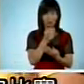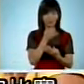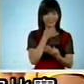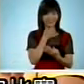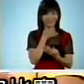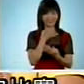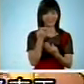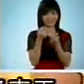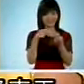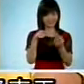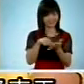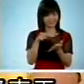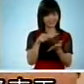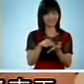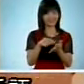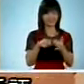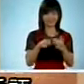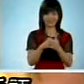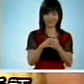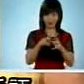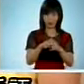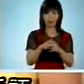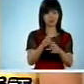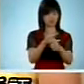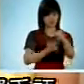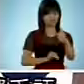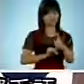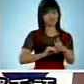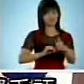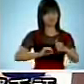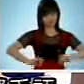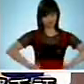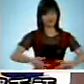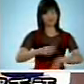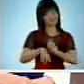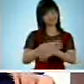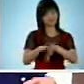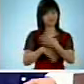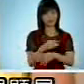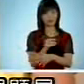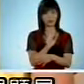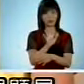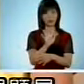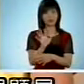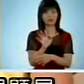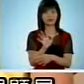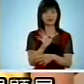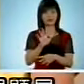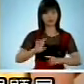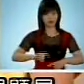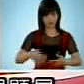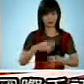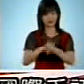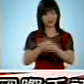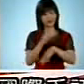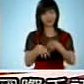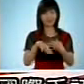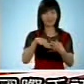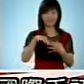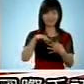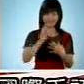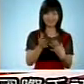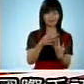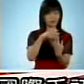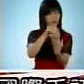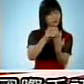所以像这次比赛，就训练很多志工要学国际手语。 是， 还有个国际手语。 对对是。 哦。可是有一个问题是，选手还